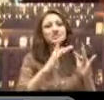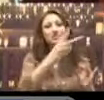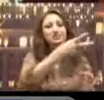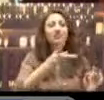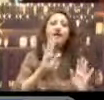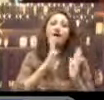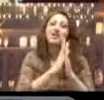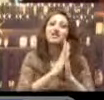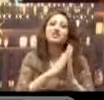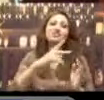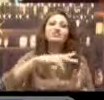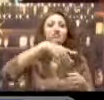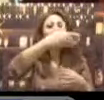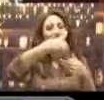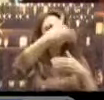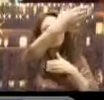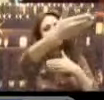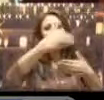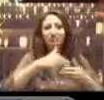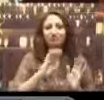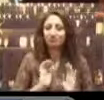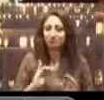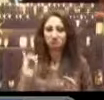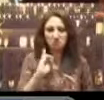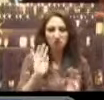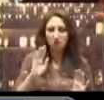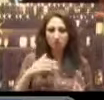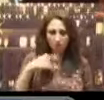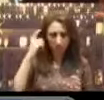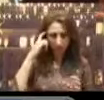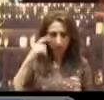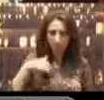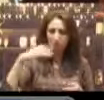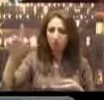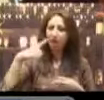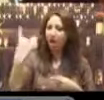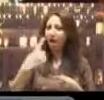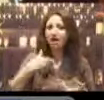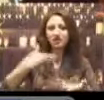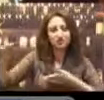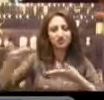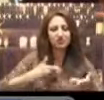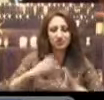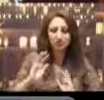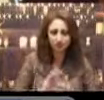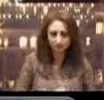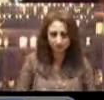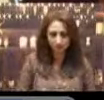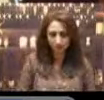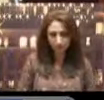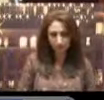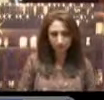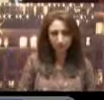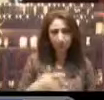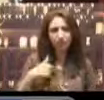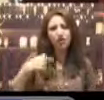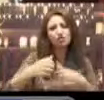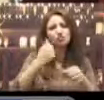بيجمعنا احترام، الاختلاف راي لا يفسد للود قضيه طالما في صراحه يعني. وبدات اشتغل بالطريقه